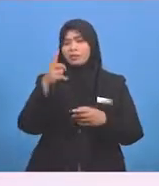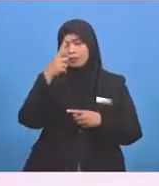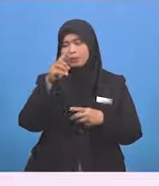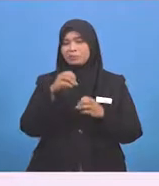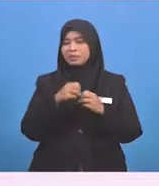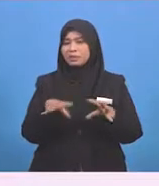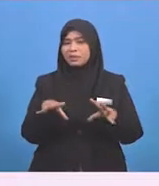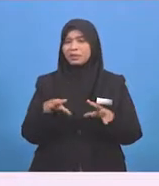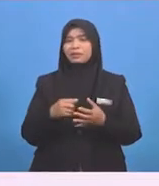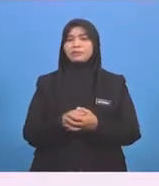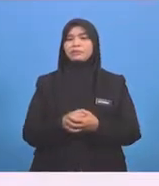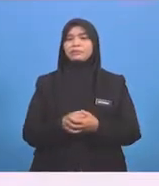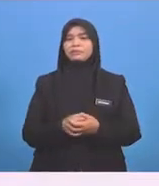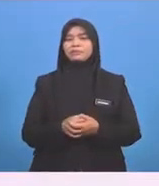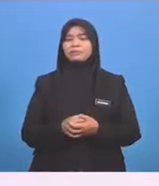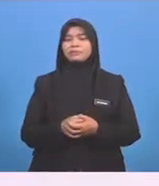ikatan antara molekul.